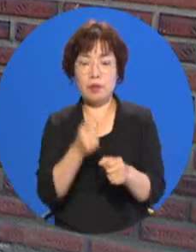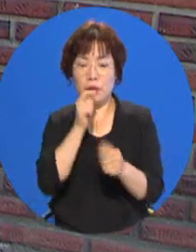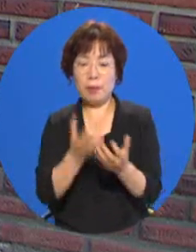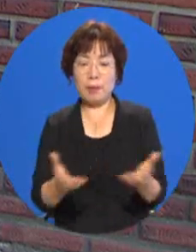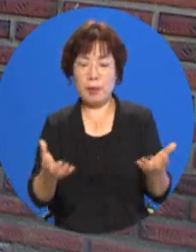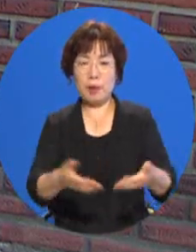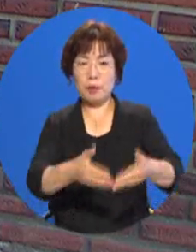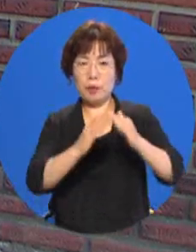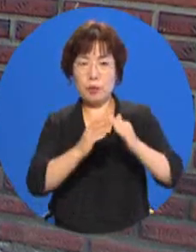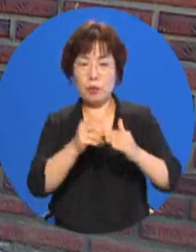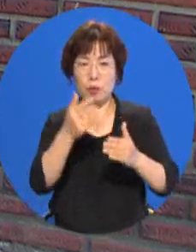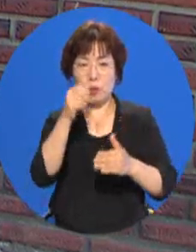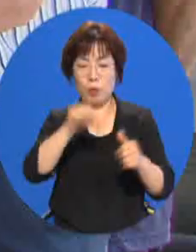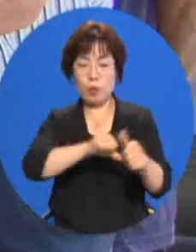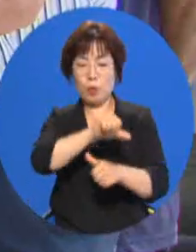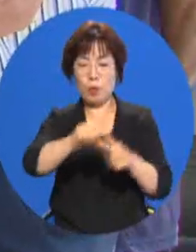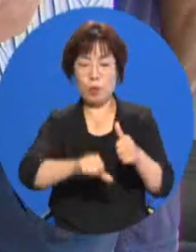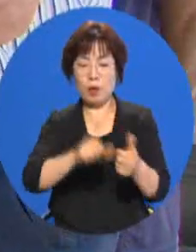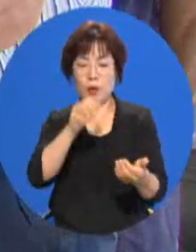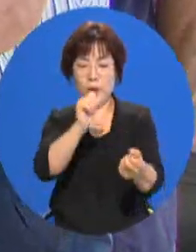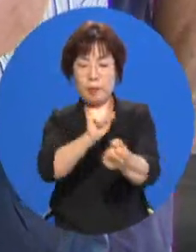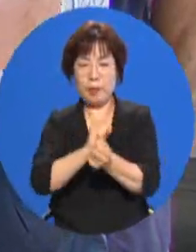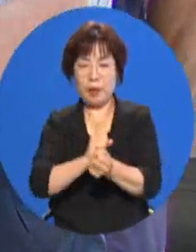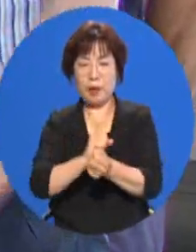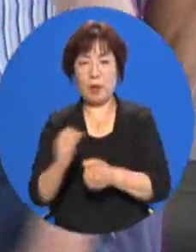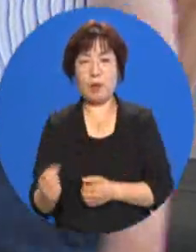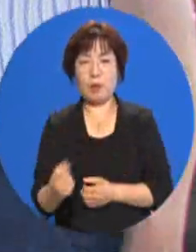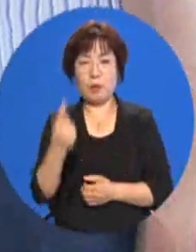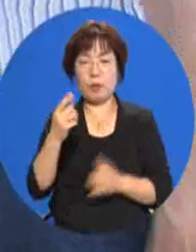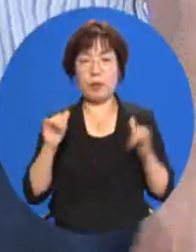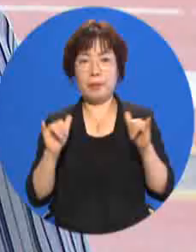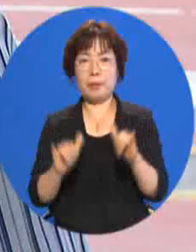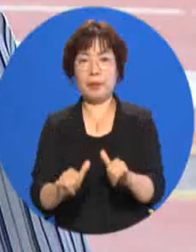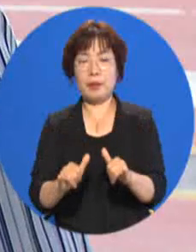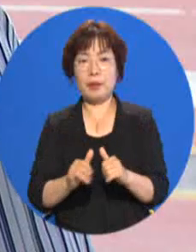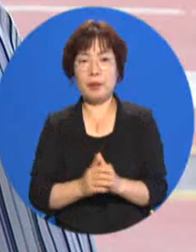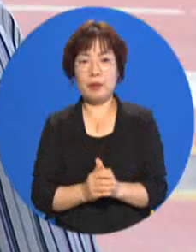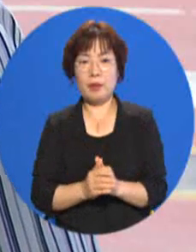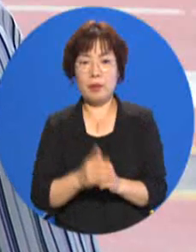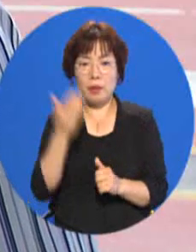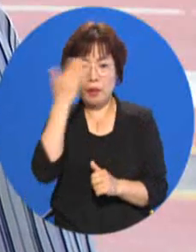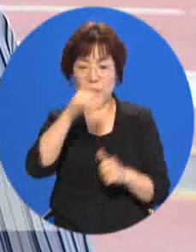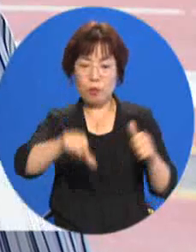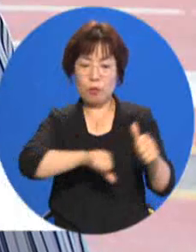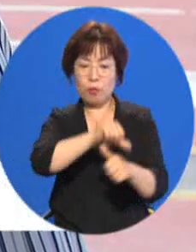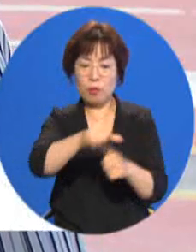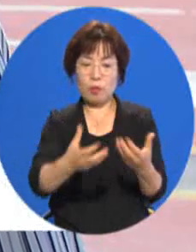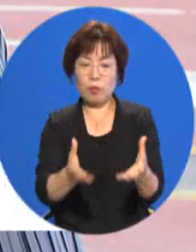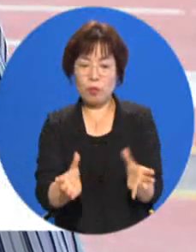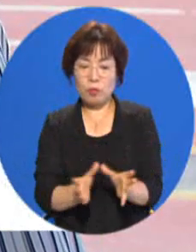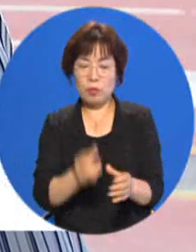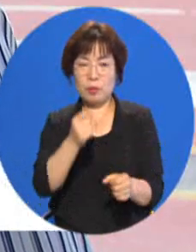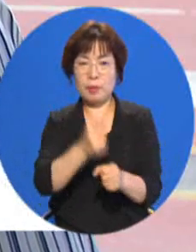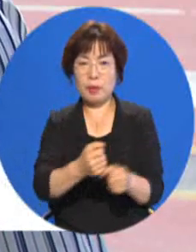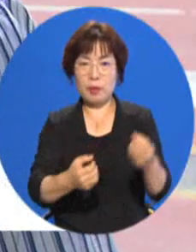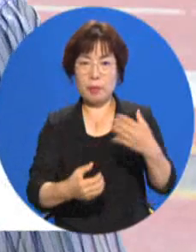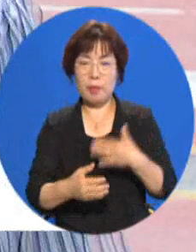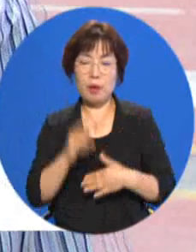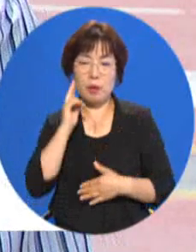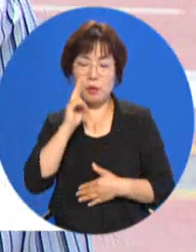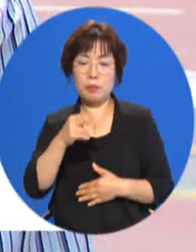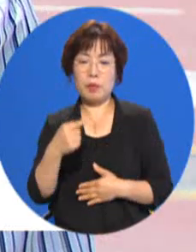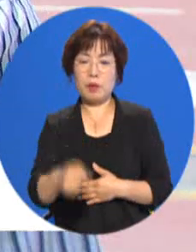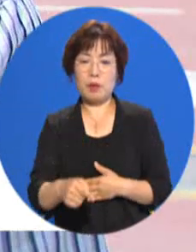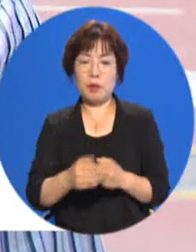설치가 환경오염의 기폭제가 될 수 있다는 점을 우려하고 있습니다. 친환경 단지라고 했는데 이건 심하지 않느냐.